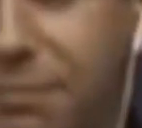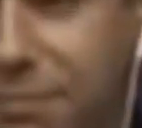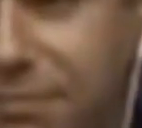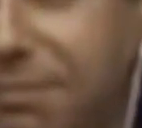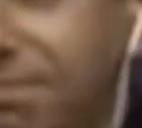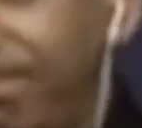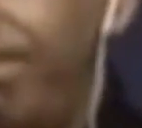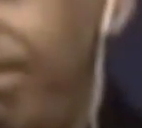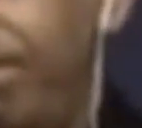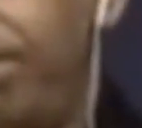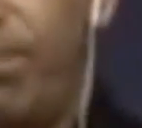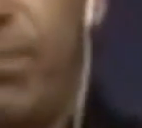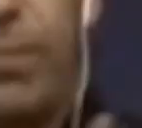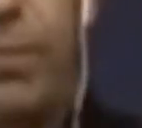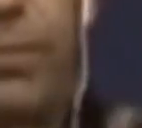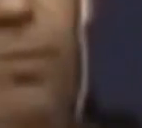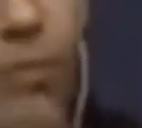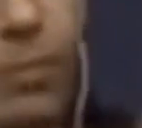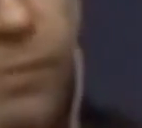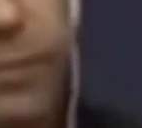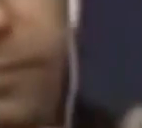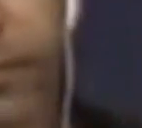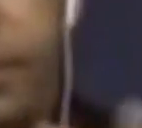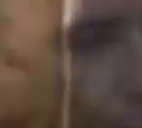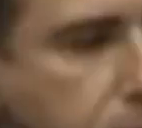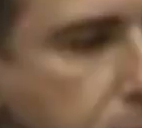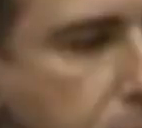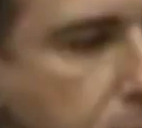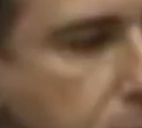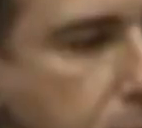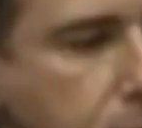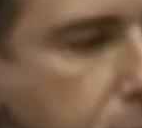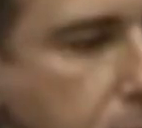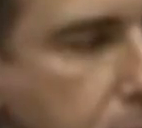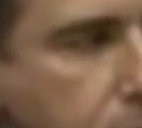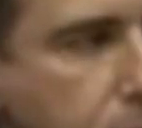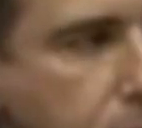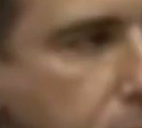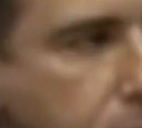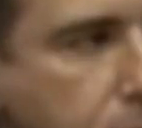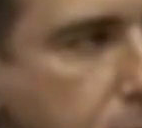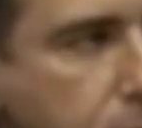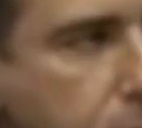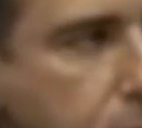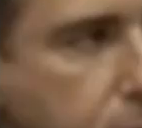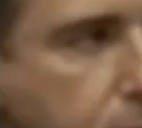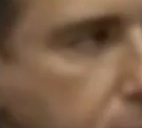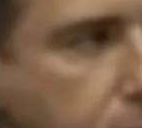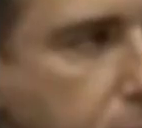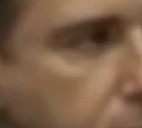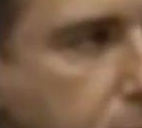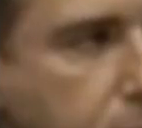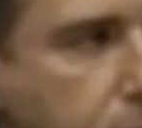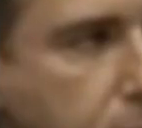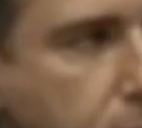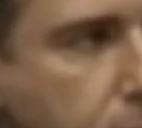we want the Zionist forces to feel threatened. So I think we do need to do something.